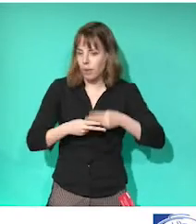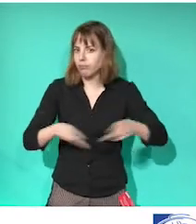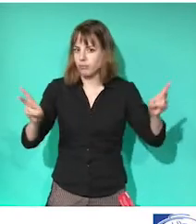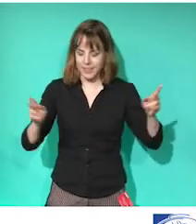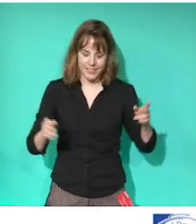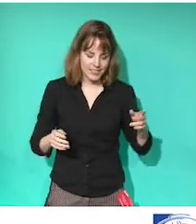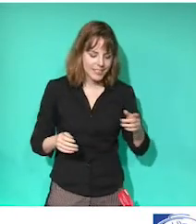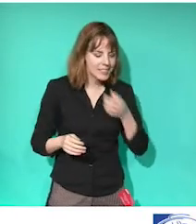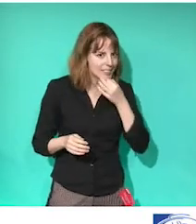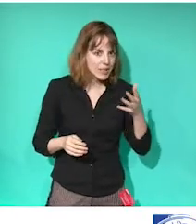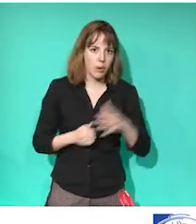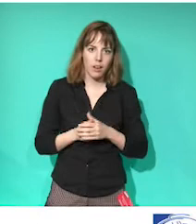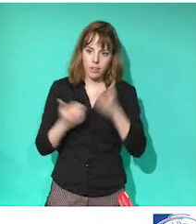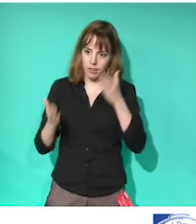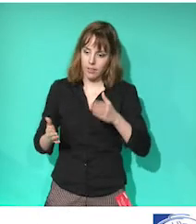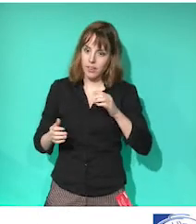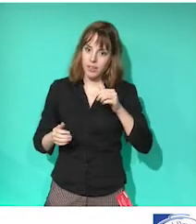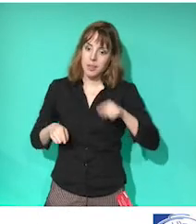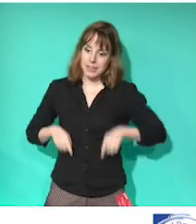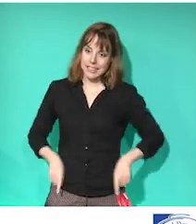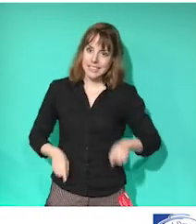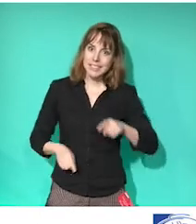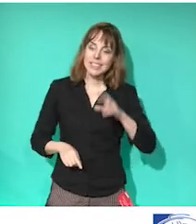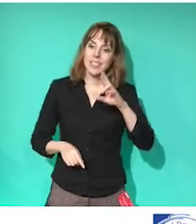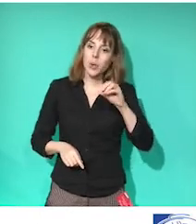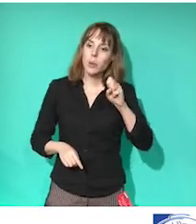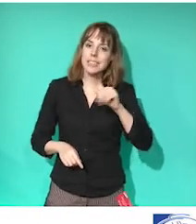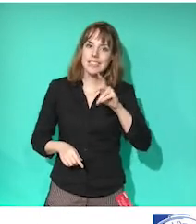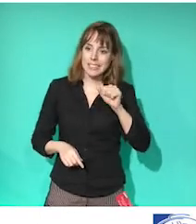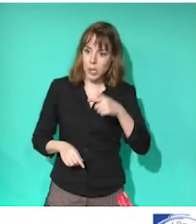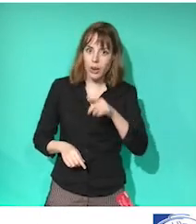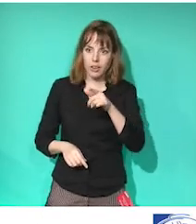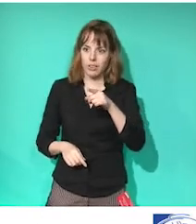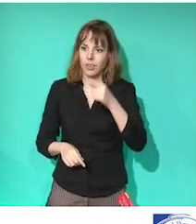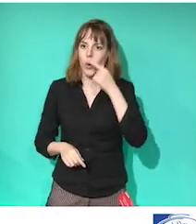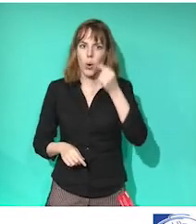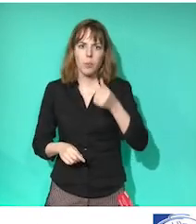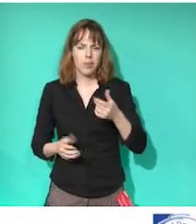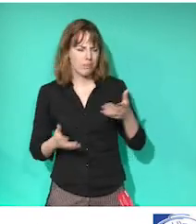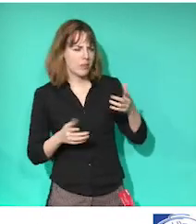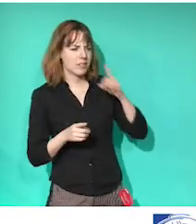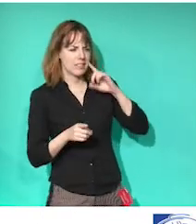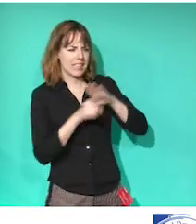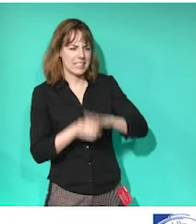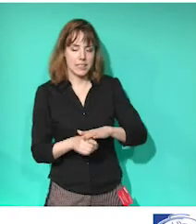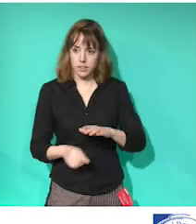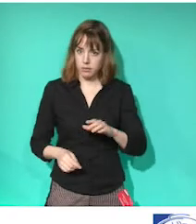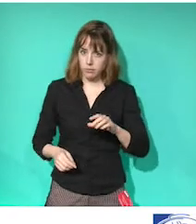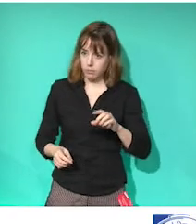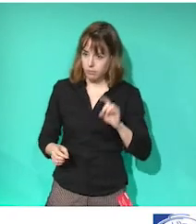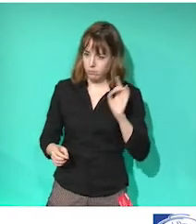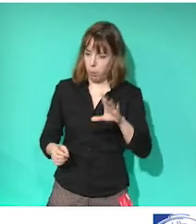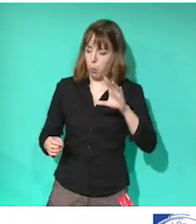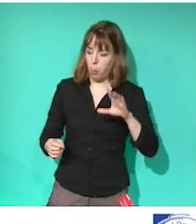vu Laurence Rossignol envoyer promener un sénateur qui s'était comporté de manière sexiste. En la regardant,